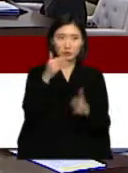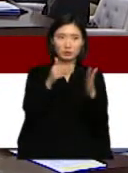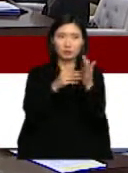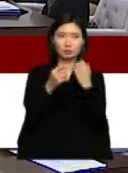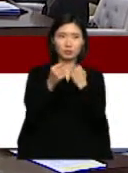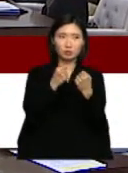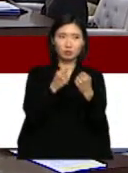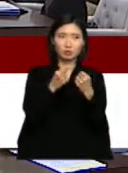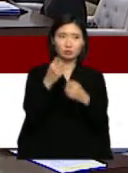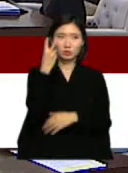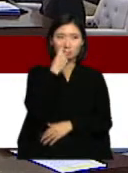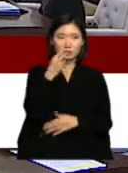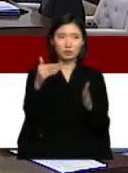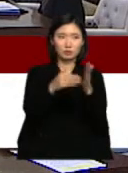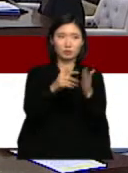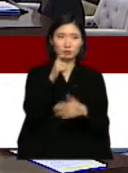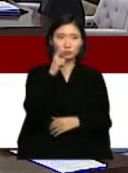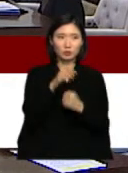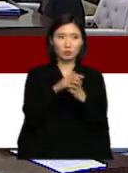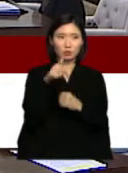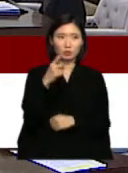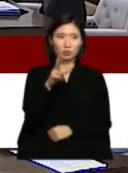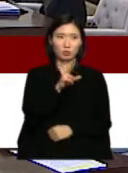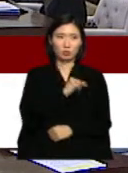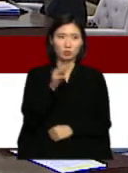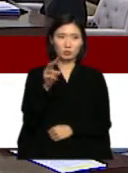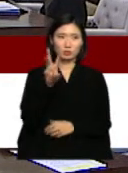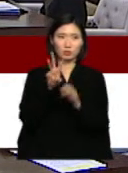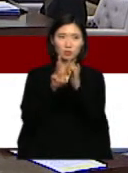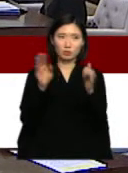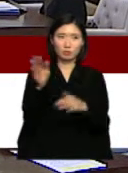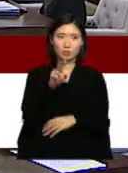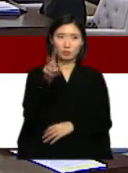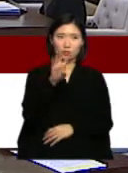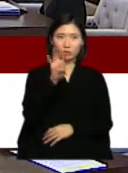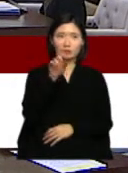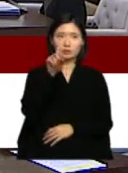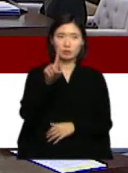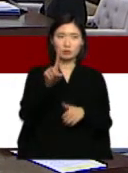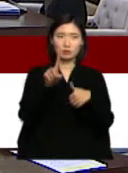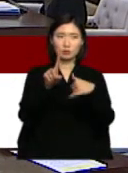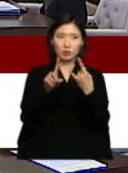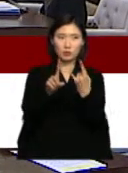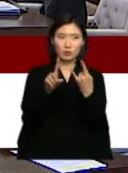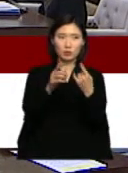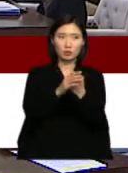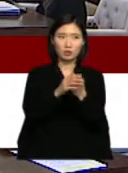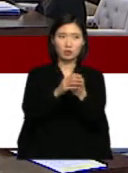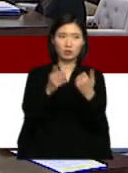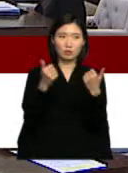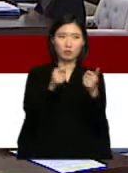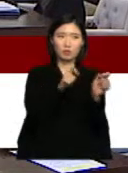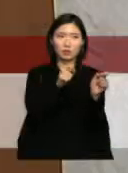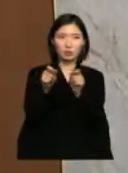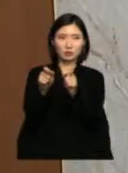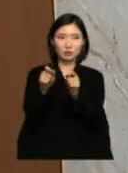못해 법무시기관에서 국민들로부터 제241회 정례회 회기 연장 및 의사일정 변경안이